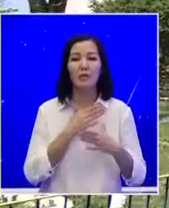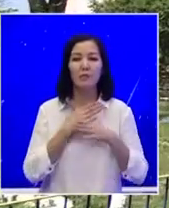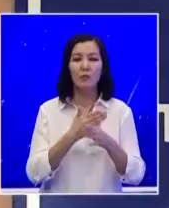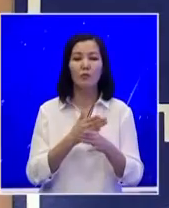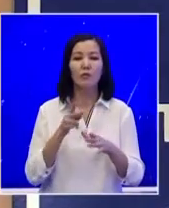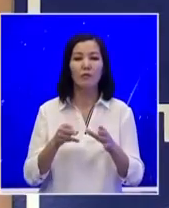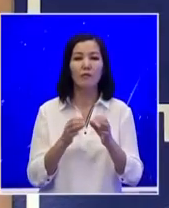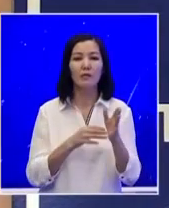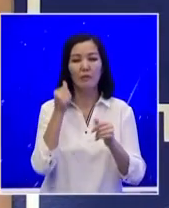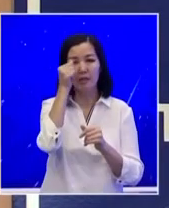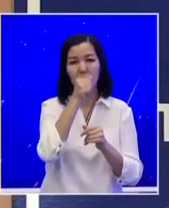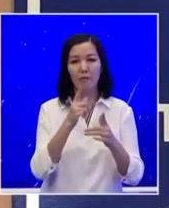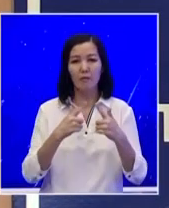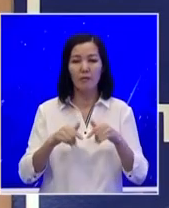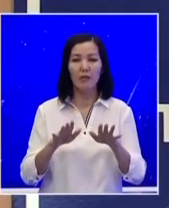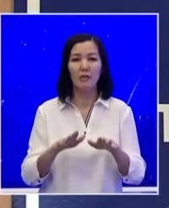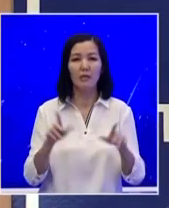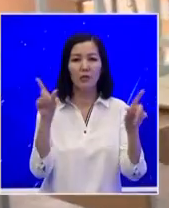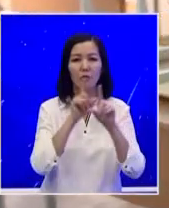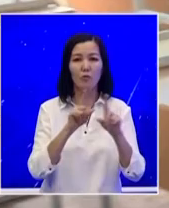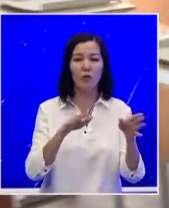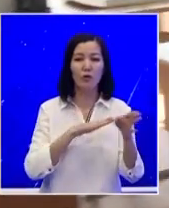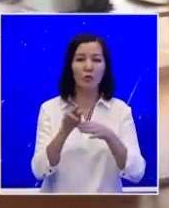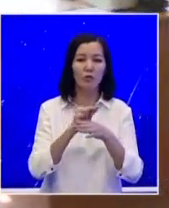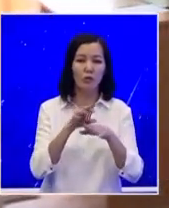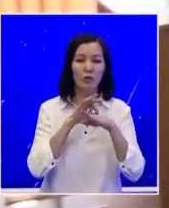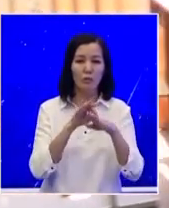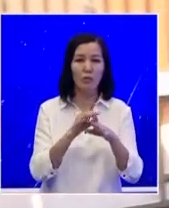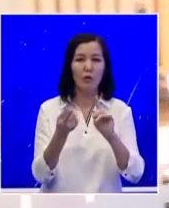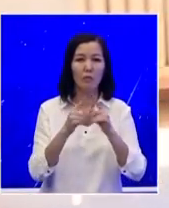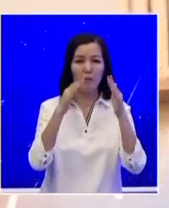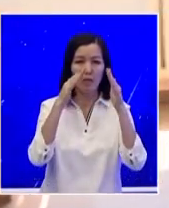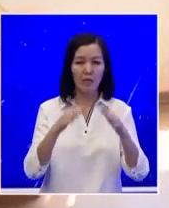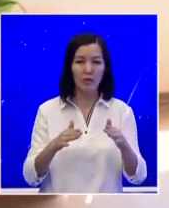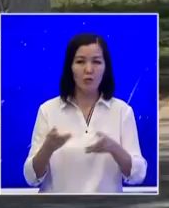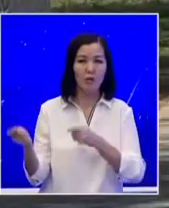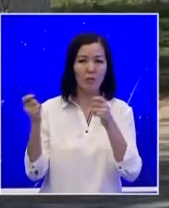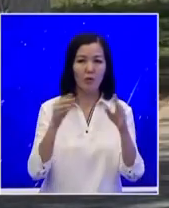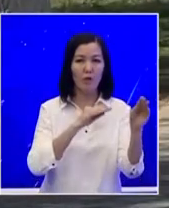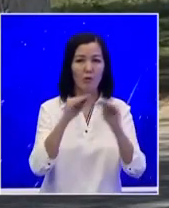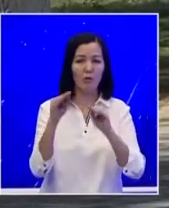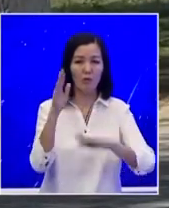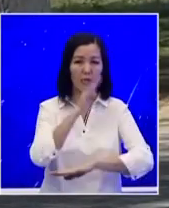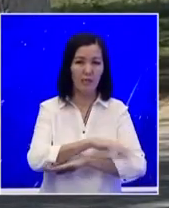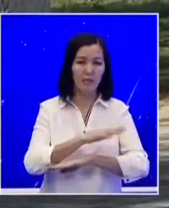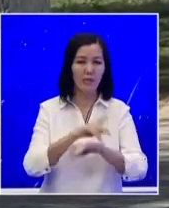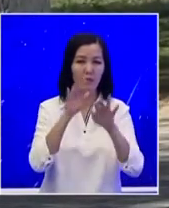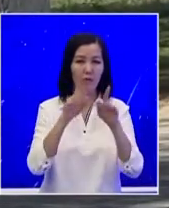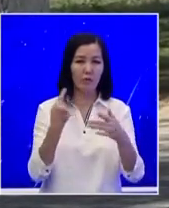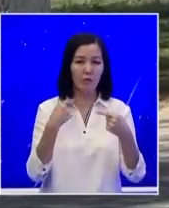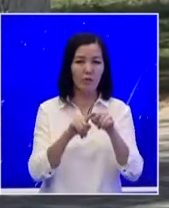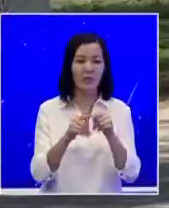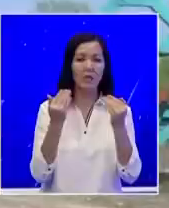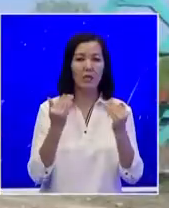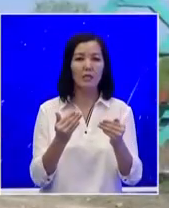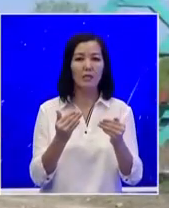2018 году в местной общеобразовательной школе провели текущий ремонт. Поменяли крышу, завезли оборудование для занятий, компьютерную технику. Его